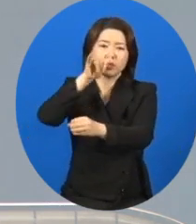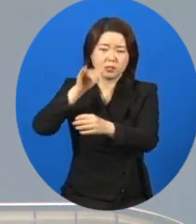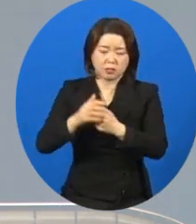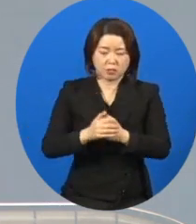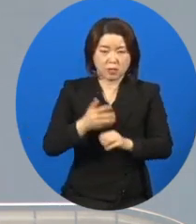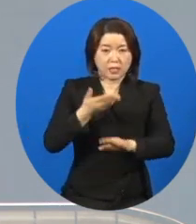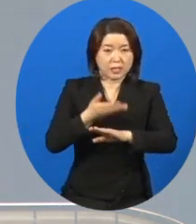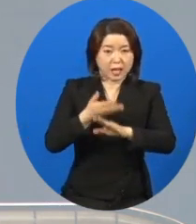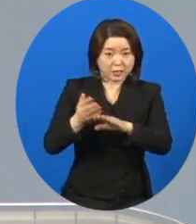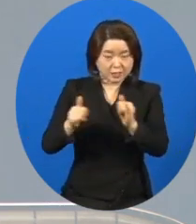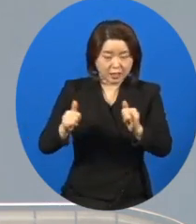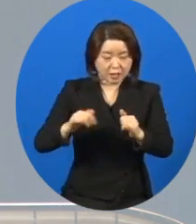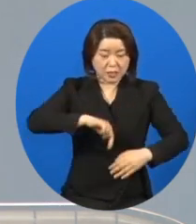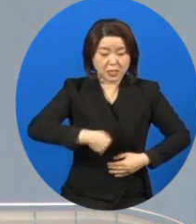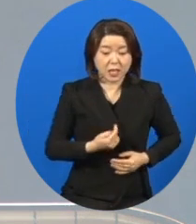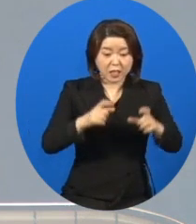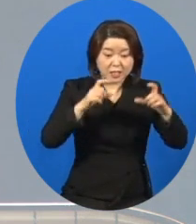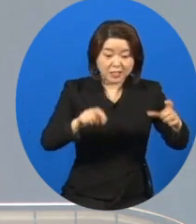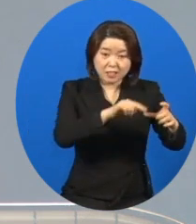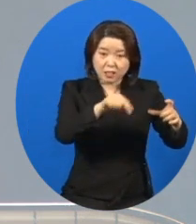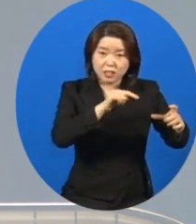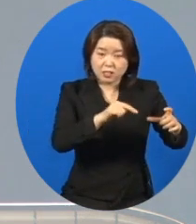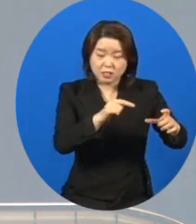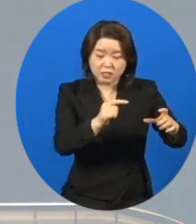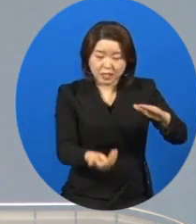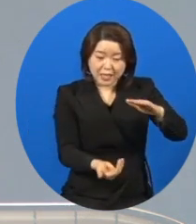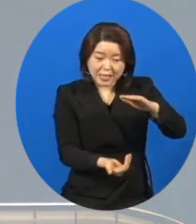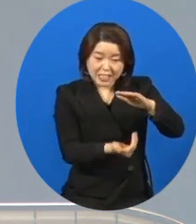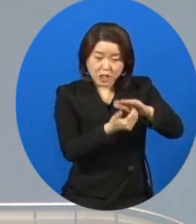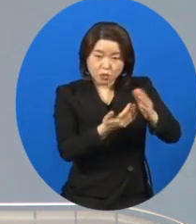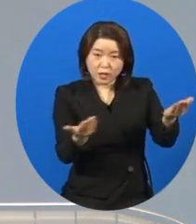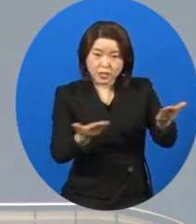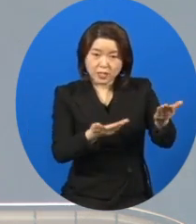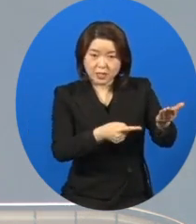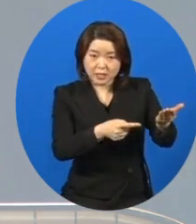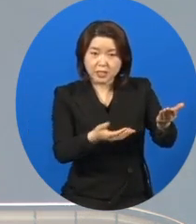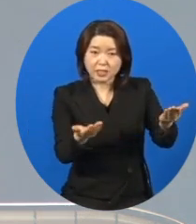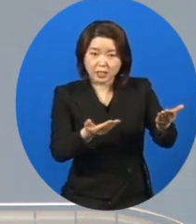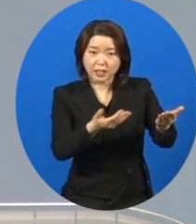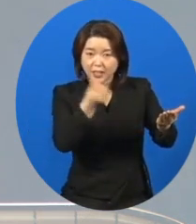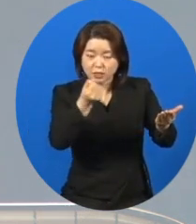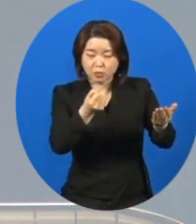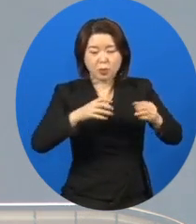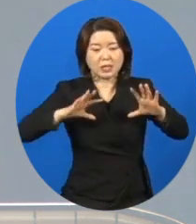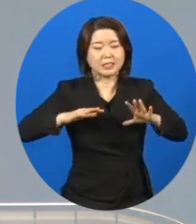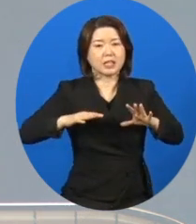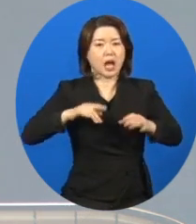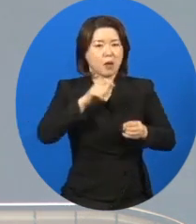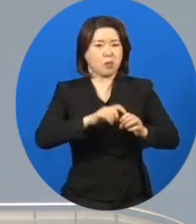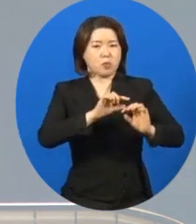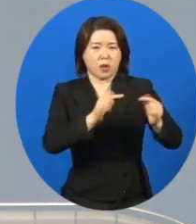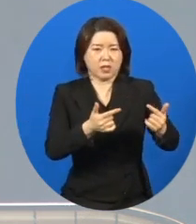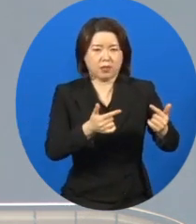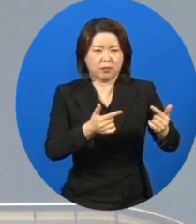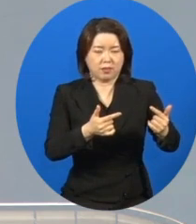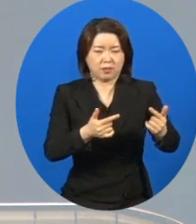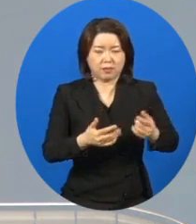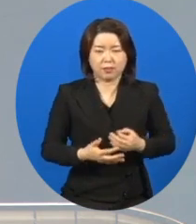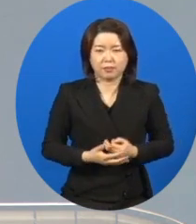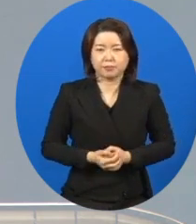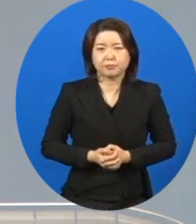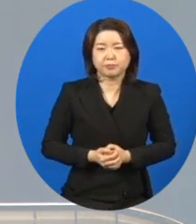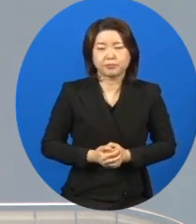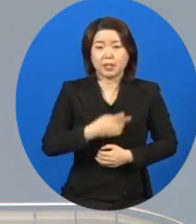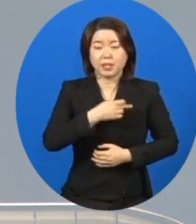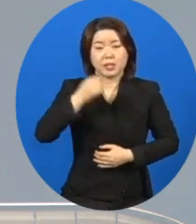남들이 자기네 지역에서 이미 이루어 놓은 일을 가지고 자랑하려는 것이 아닙니다.